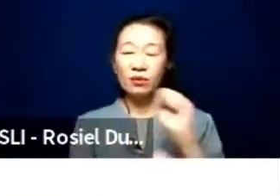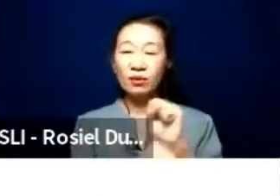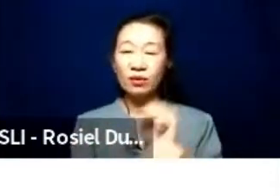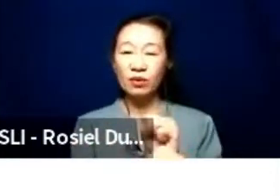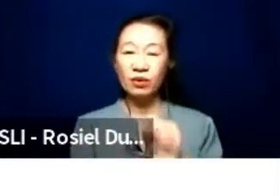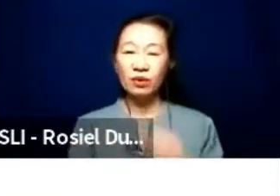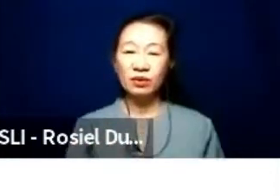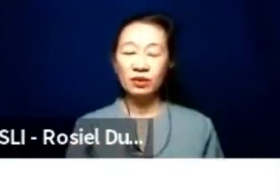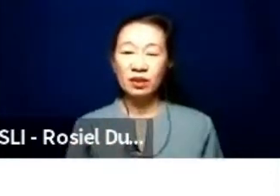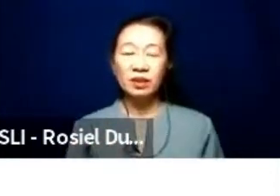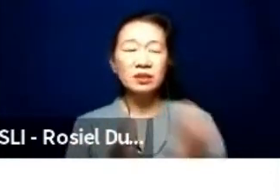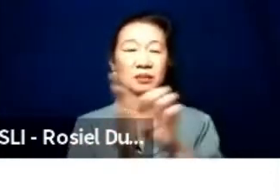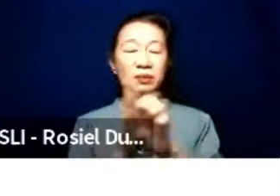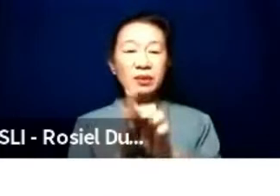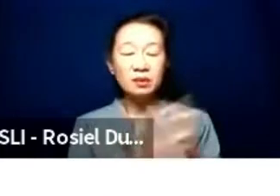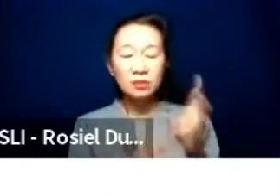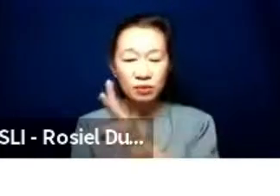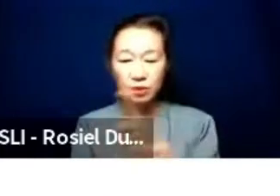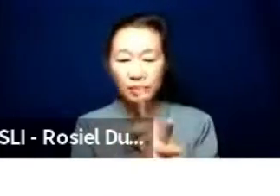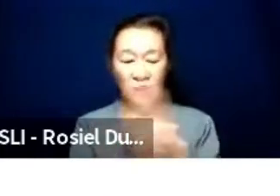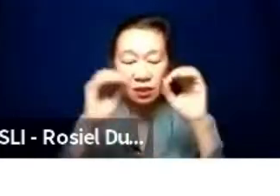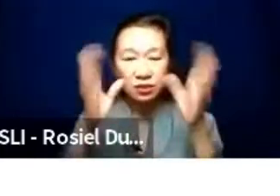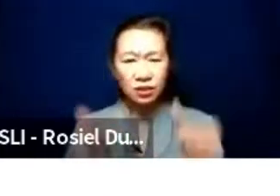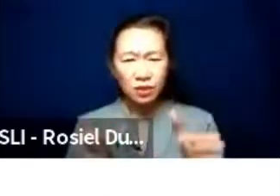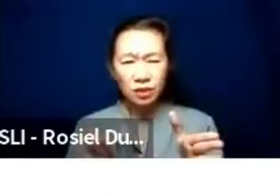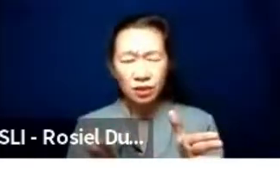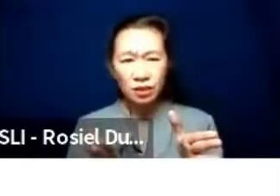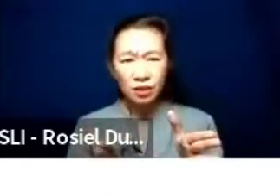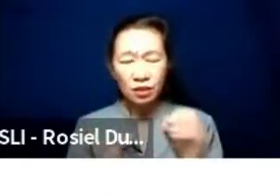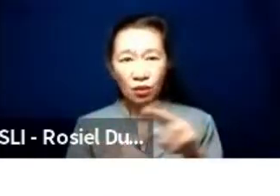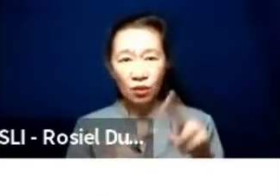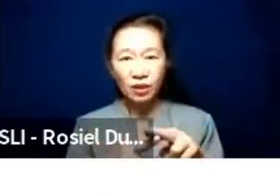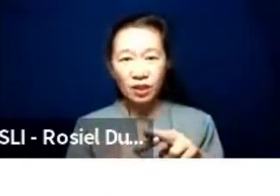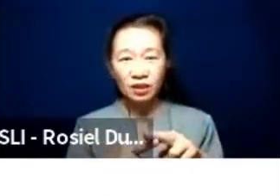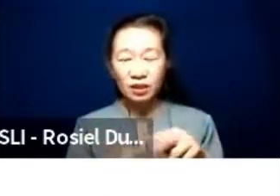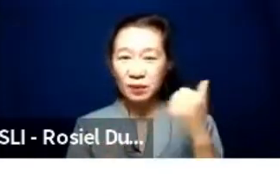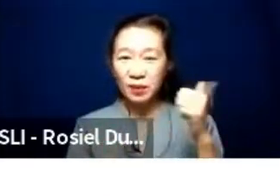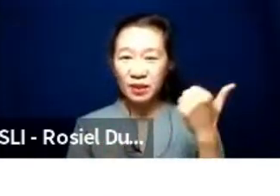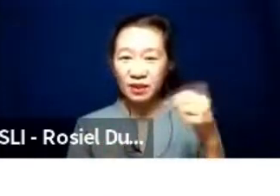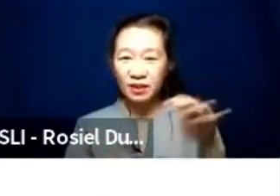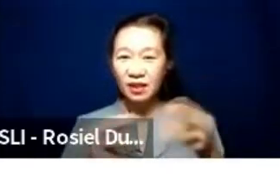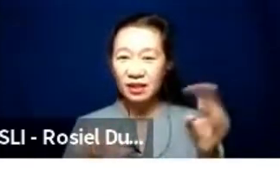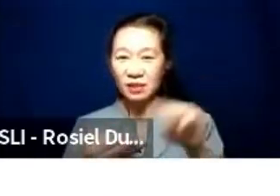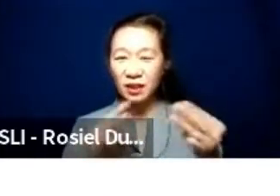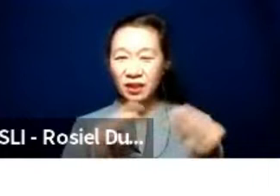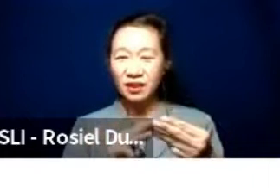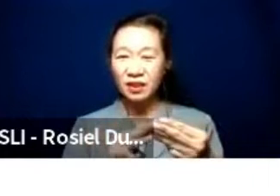kaya niya ba kung halimbawa sinusupervise siya ng teacher or ng iba pang kaklase